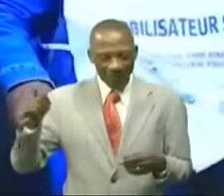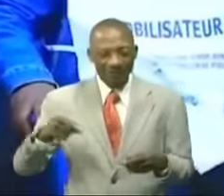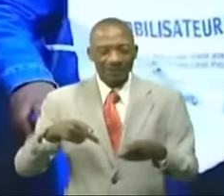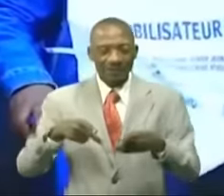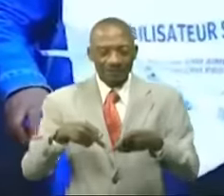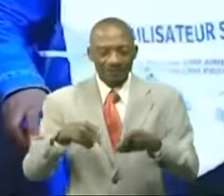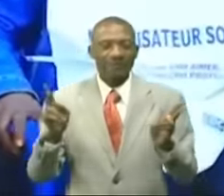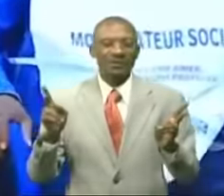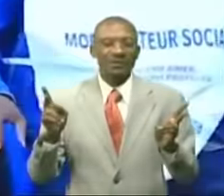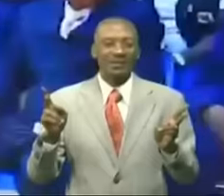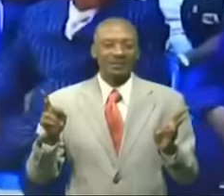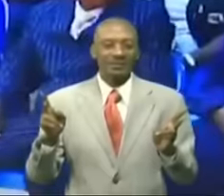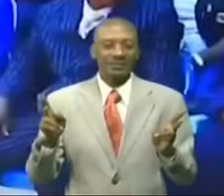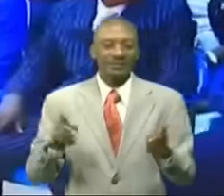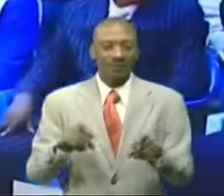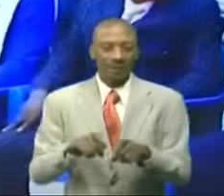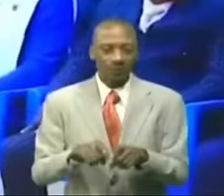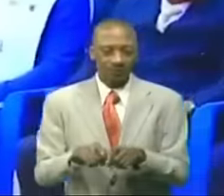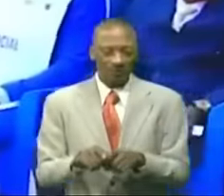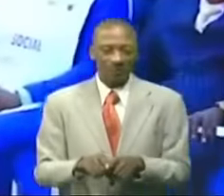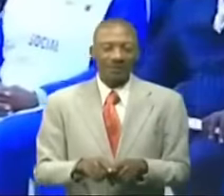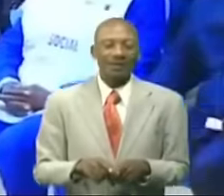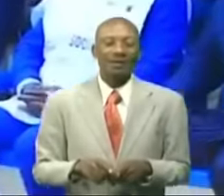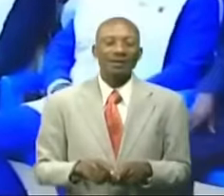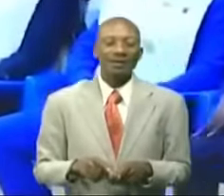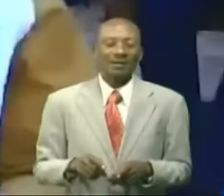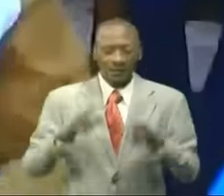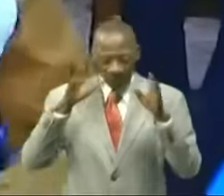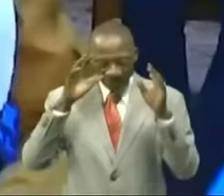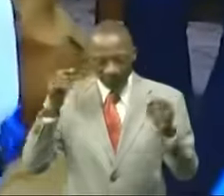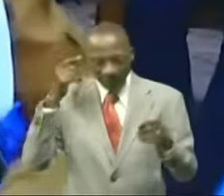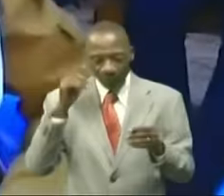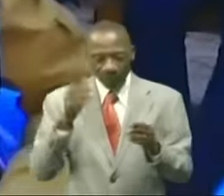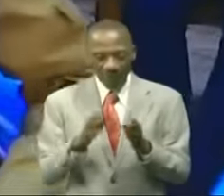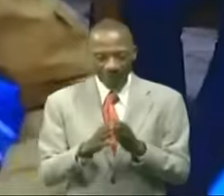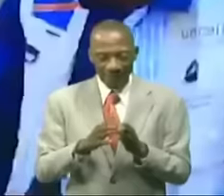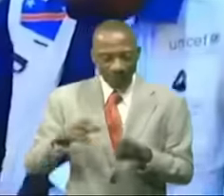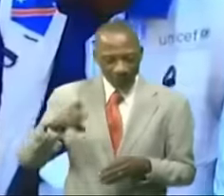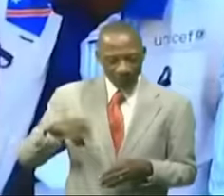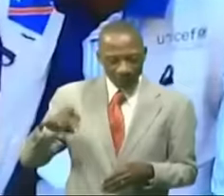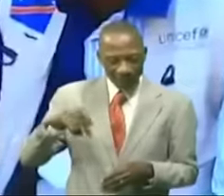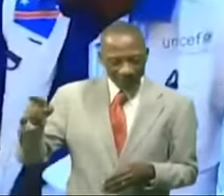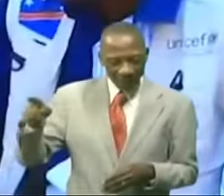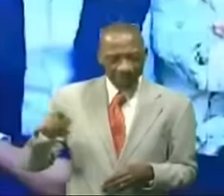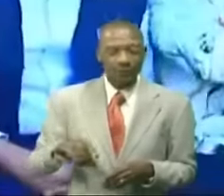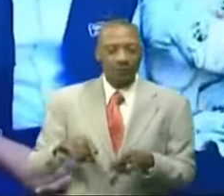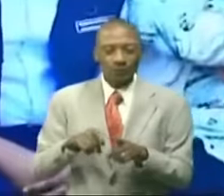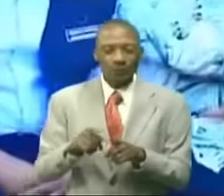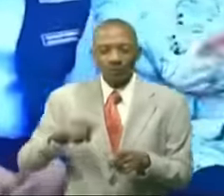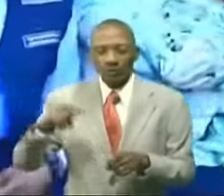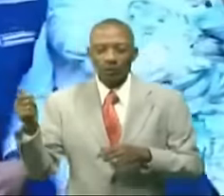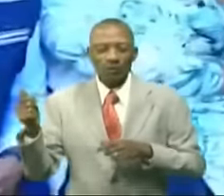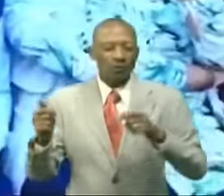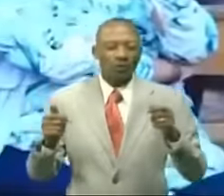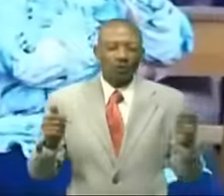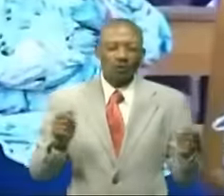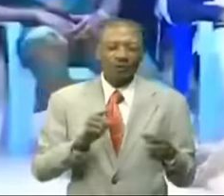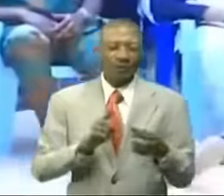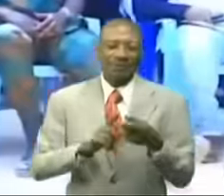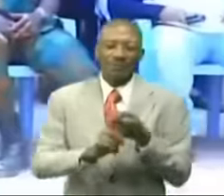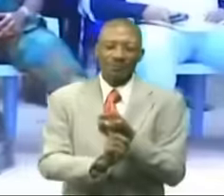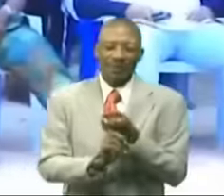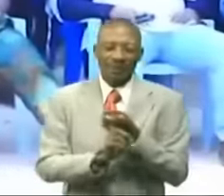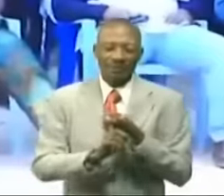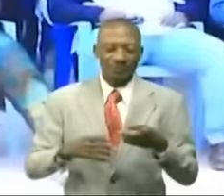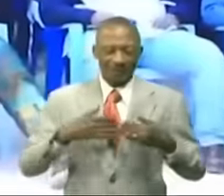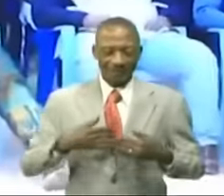président de l'Assemblée provinciale, le membre du gouvernement, le cadre du secteur de la santé et différents partenaires techniques et financiers du gouvernement.